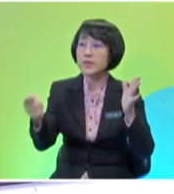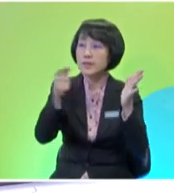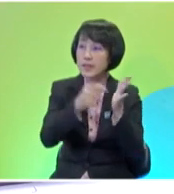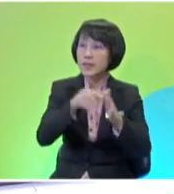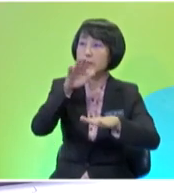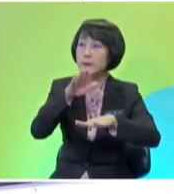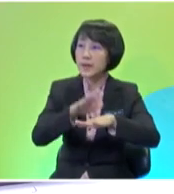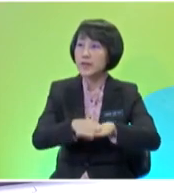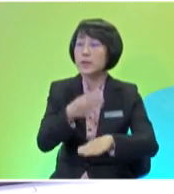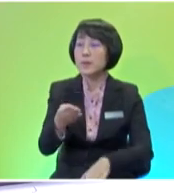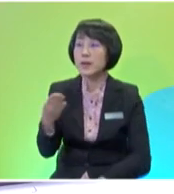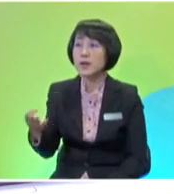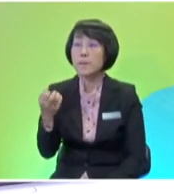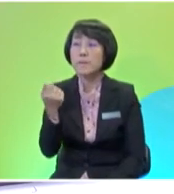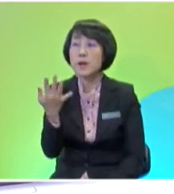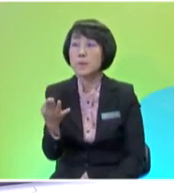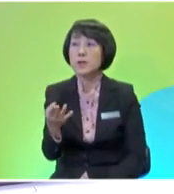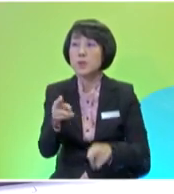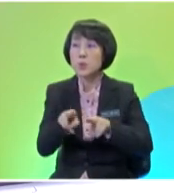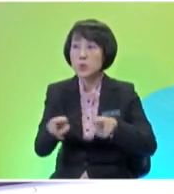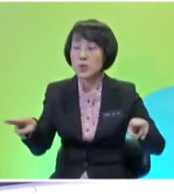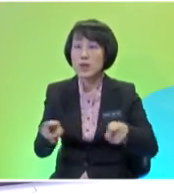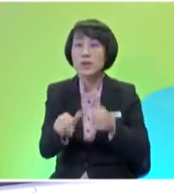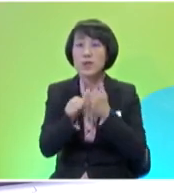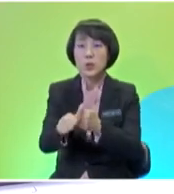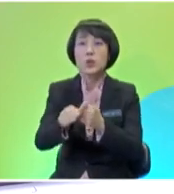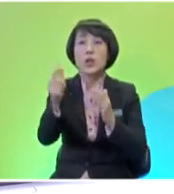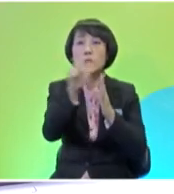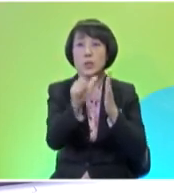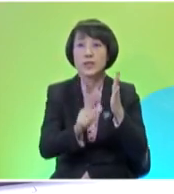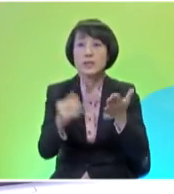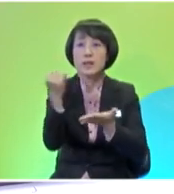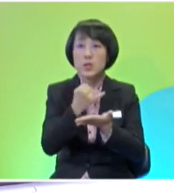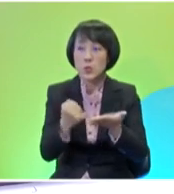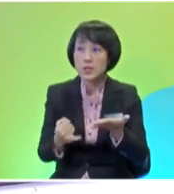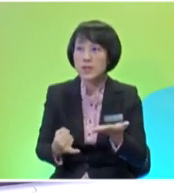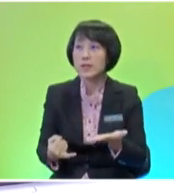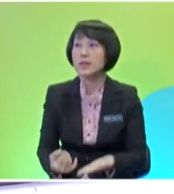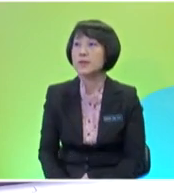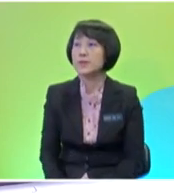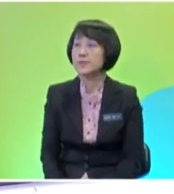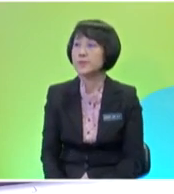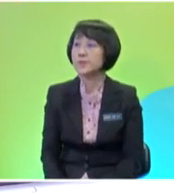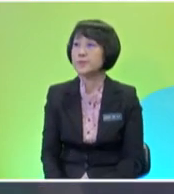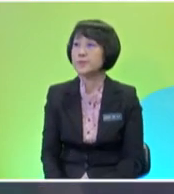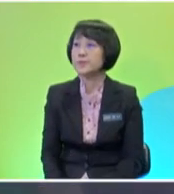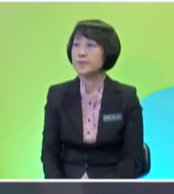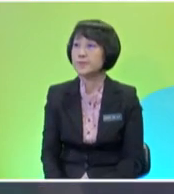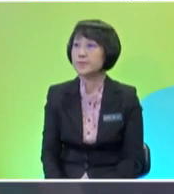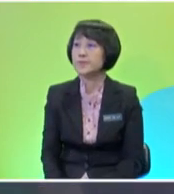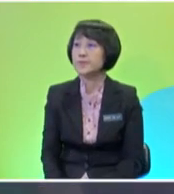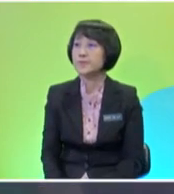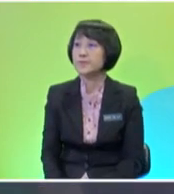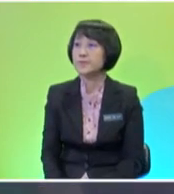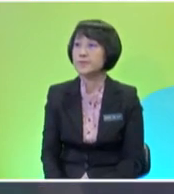kita berapa ukuran mengikut lakaran itu. Mengikut lakaran. Okay, jangan ikut pada saiz lakaran. Jangan lakaran tak sama. Tak